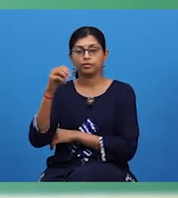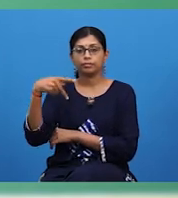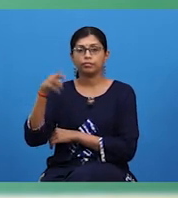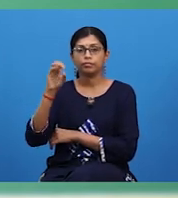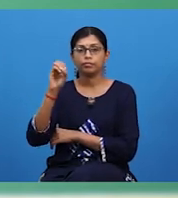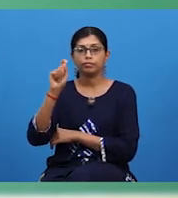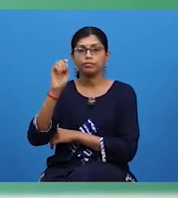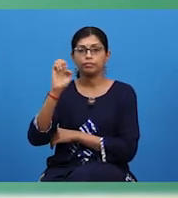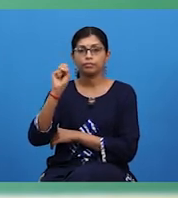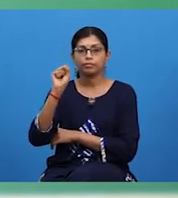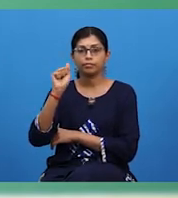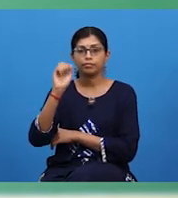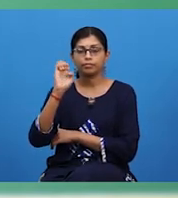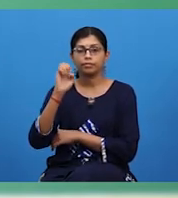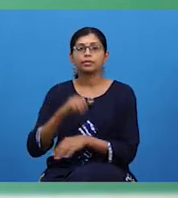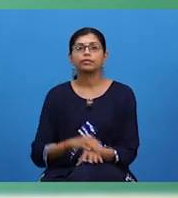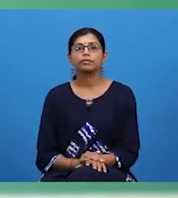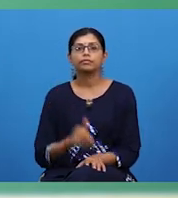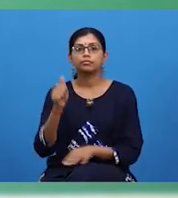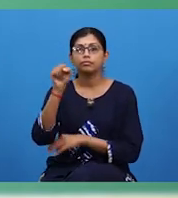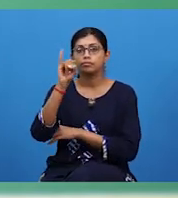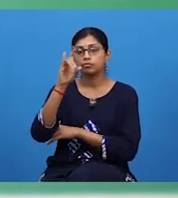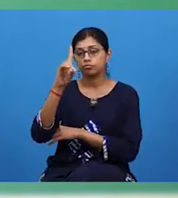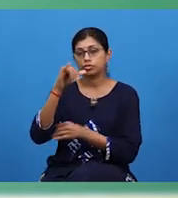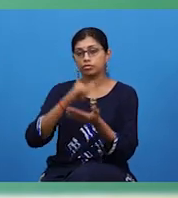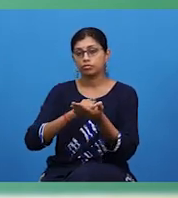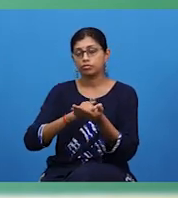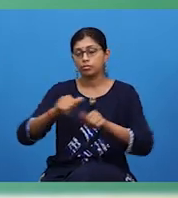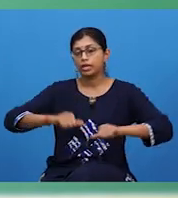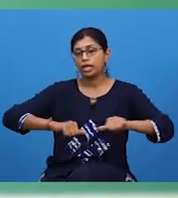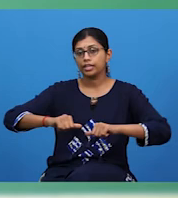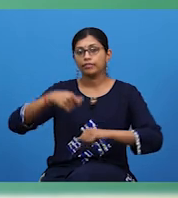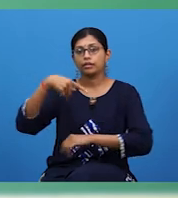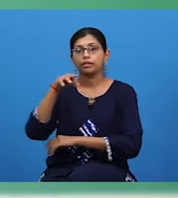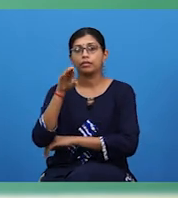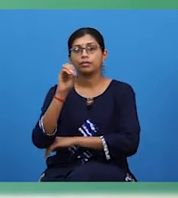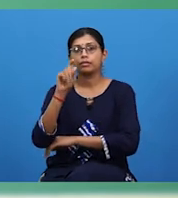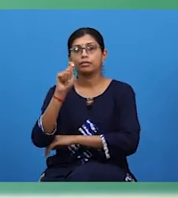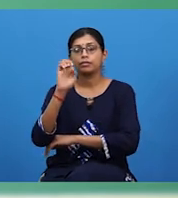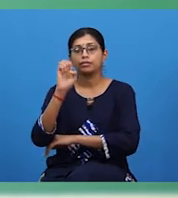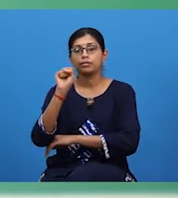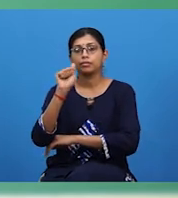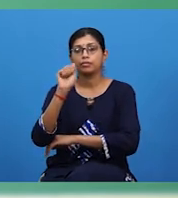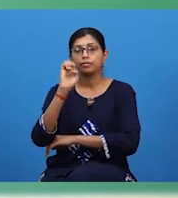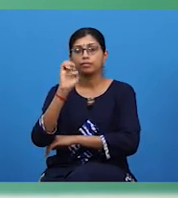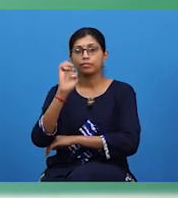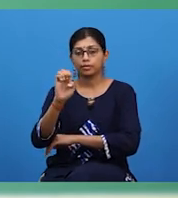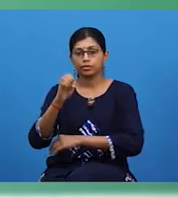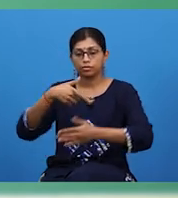hidroklorik. Asid hidroklorik mengaktifkan protein dan membunuh bakteria dalam makanan.